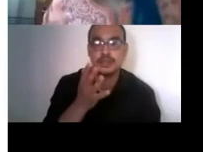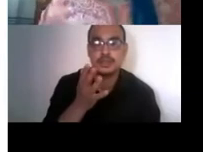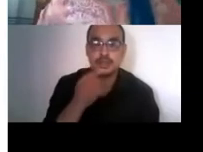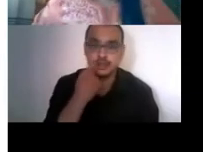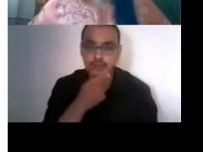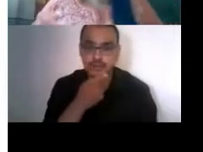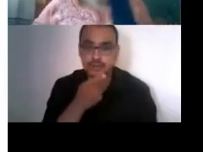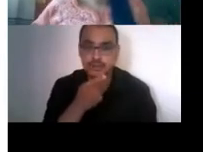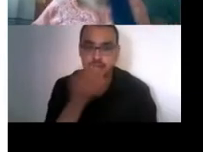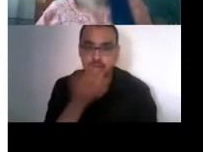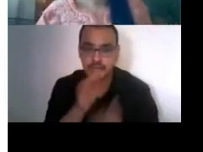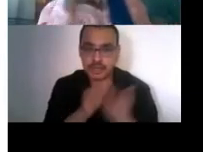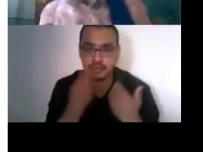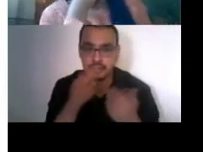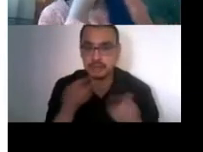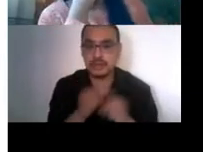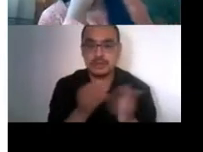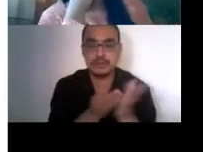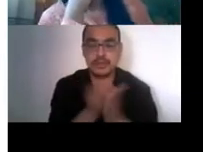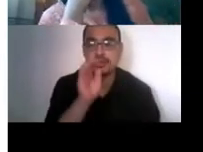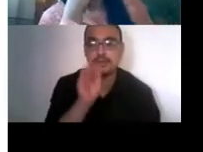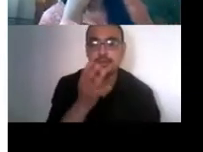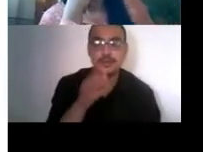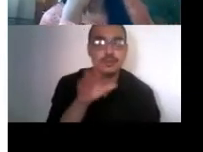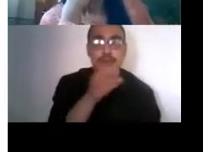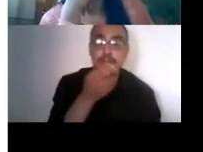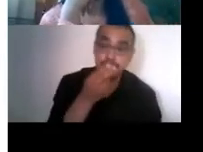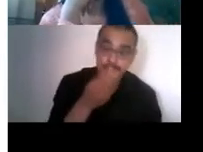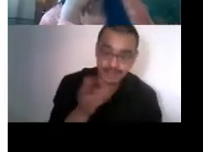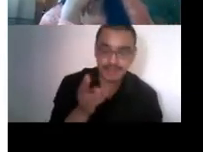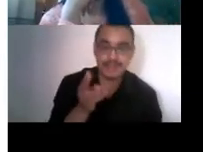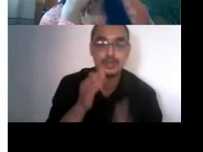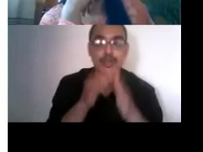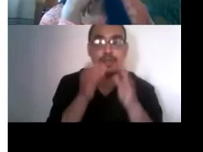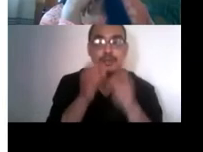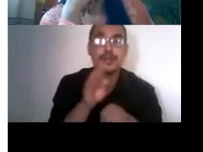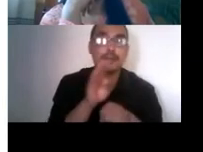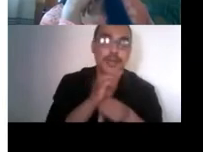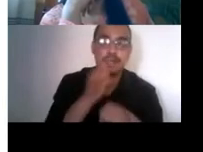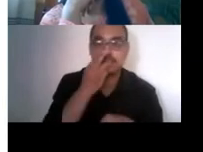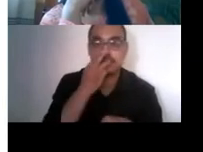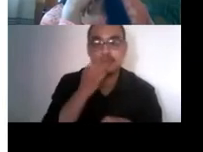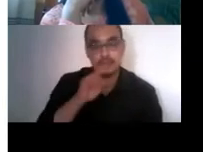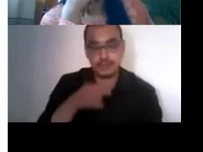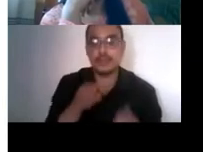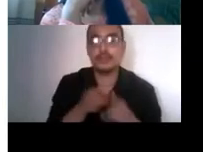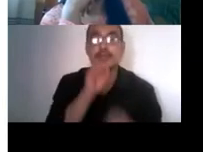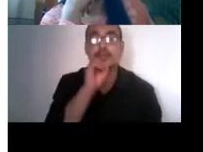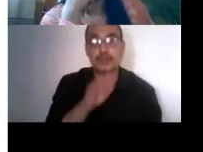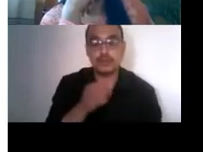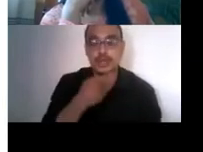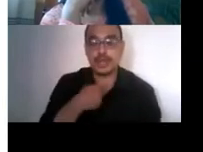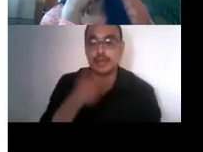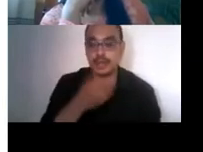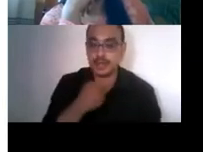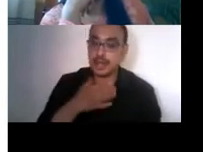पनि व्यवहारले सकिरहेको छैन र यो सबैजना घर बसिरहँदाखेरि मैले फेरि पनि भन्छु हामीलाई हाम्रो